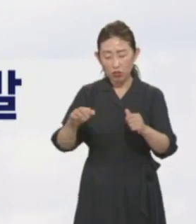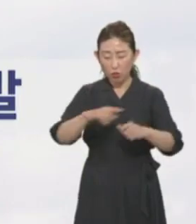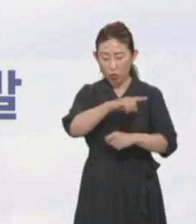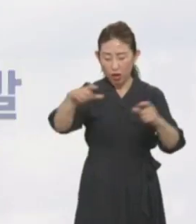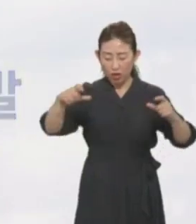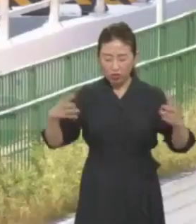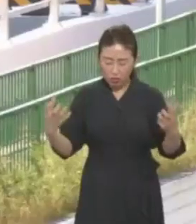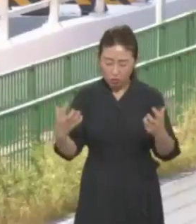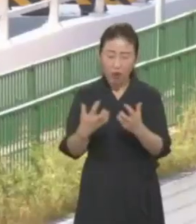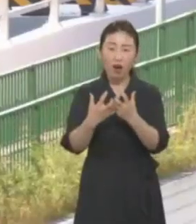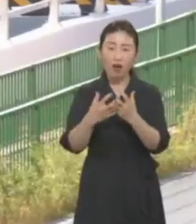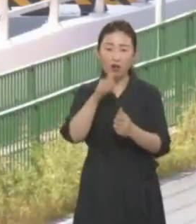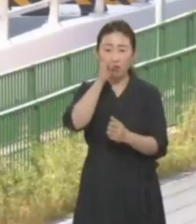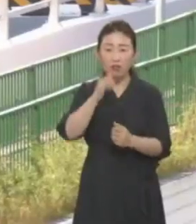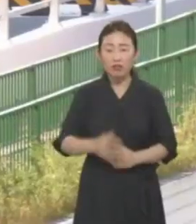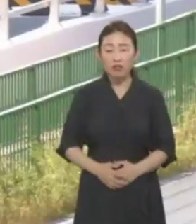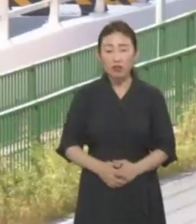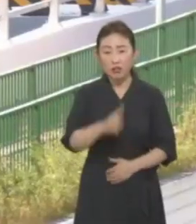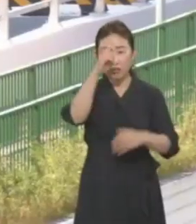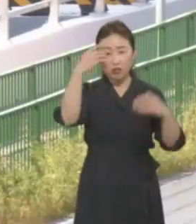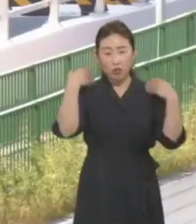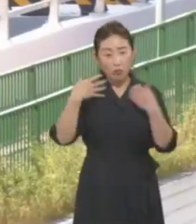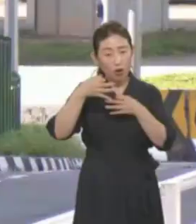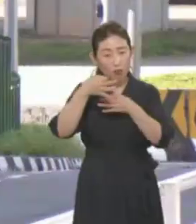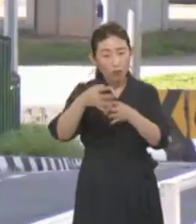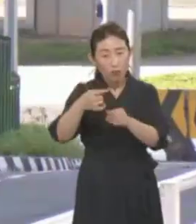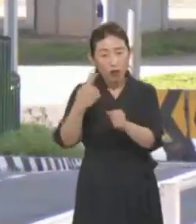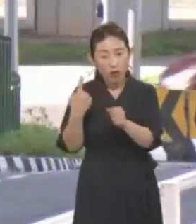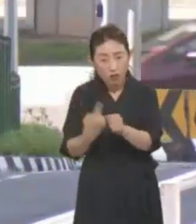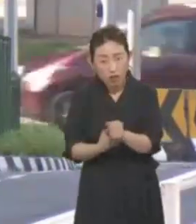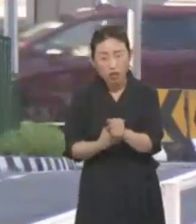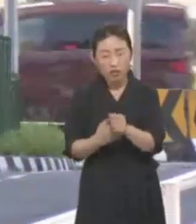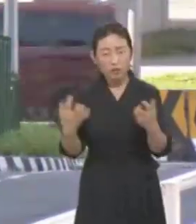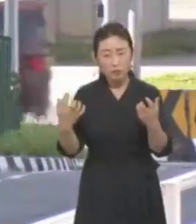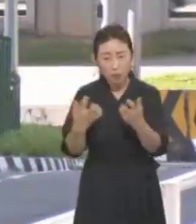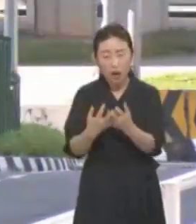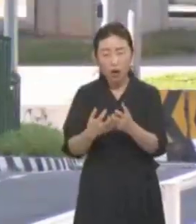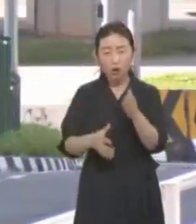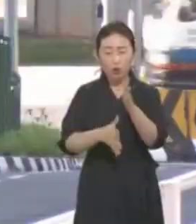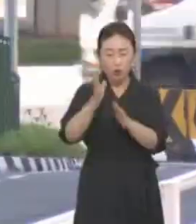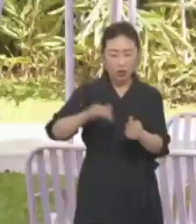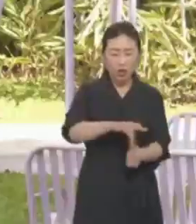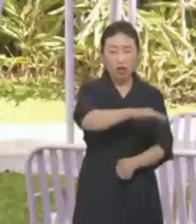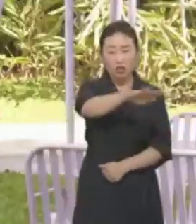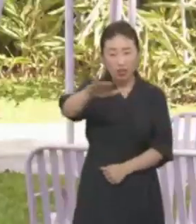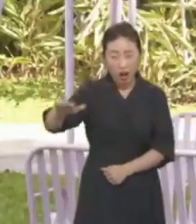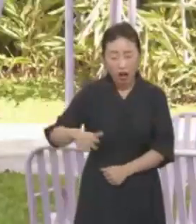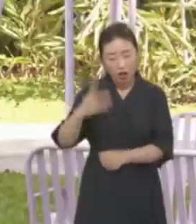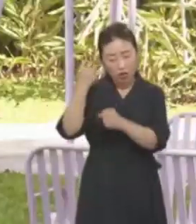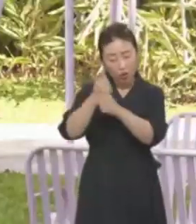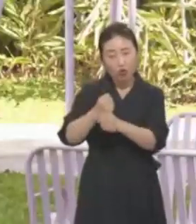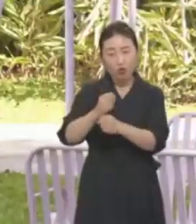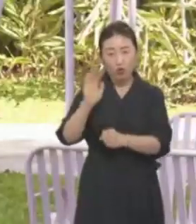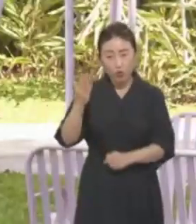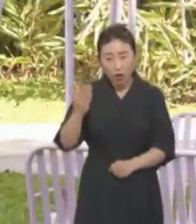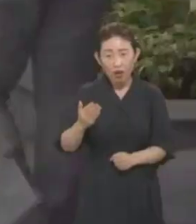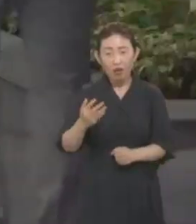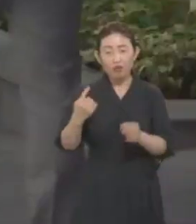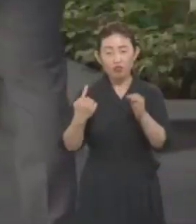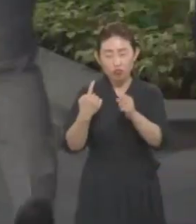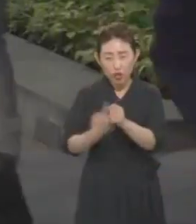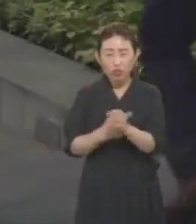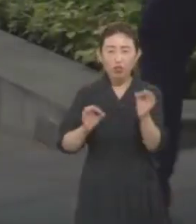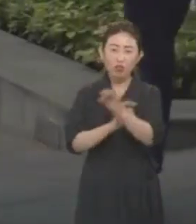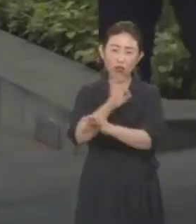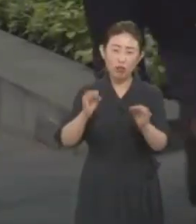형태를 구성하고 있습니다. 정부 주도 아래 연구기관의 집적도를 높여 도시 전체가 R&D 센터이자 테스트 베드가 되는